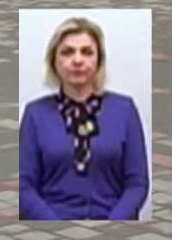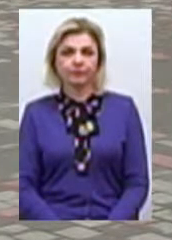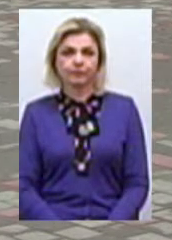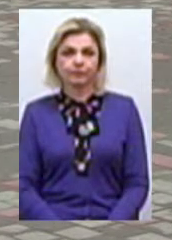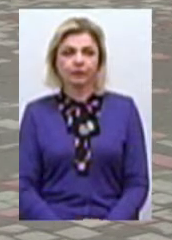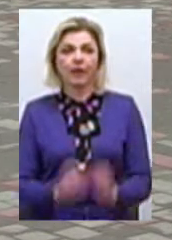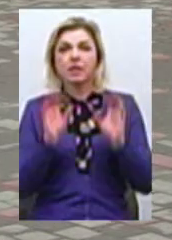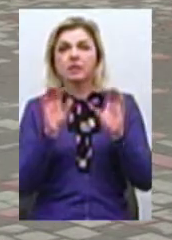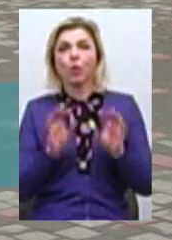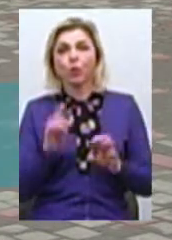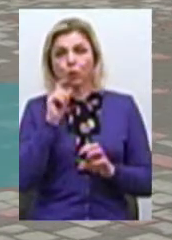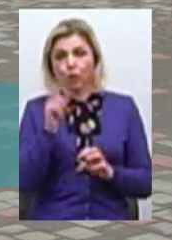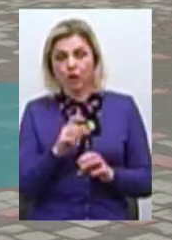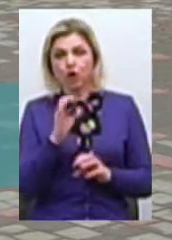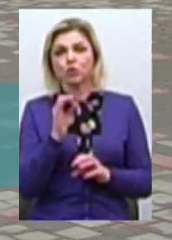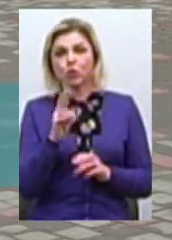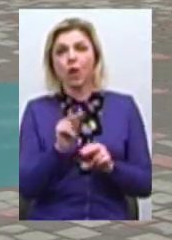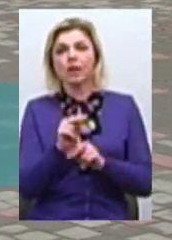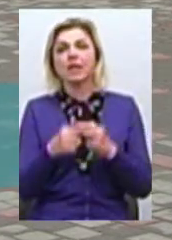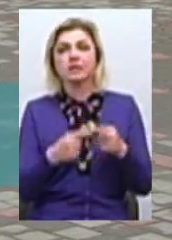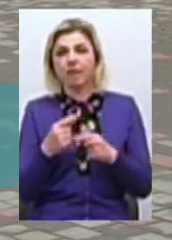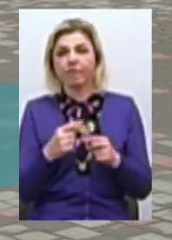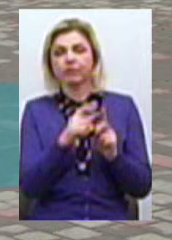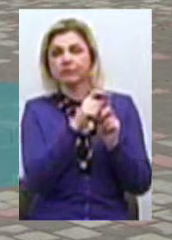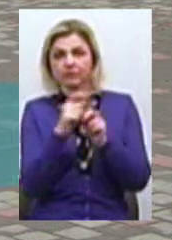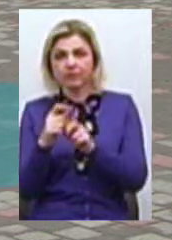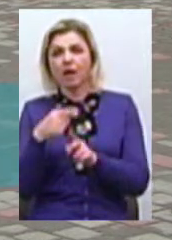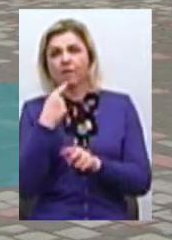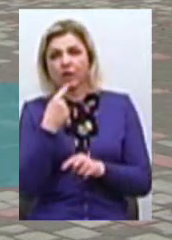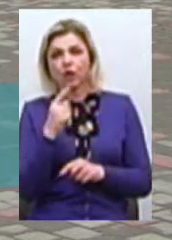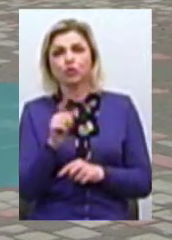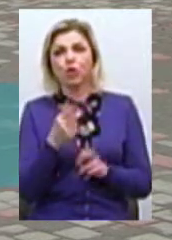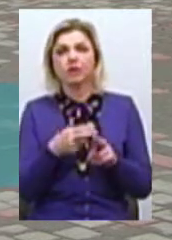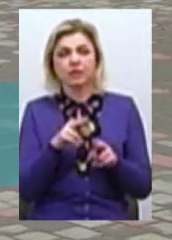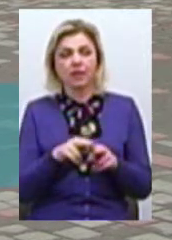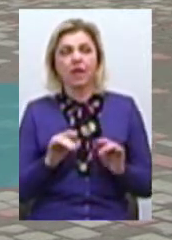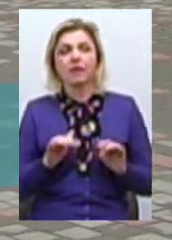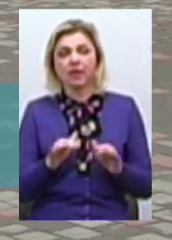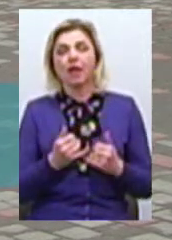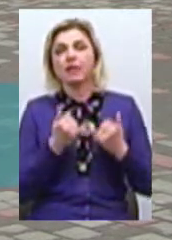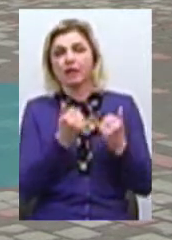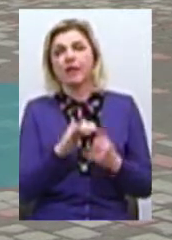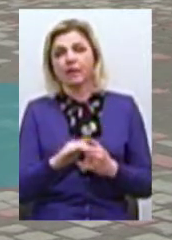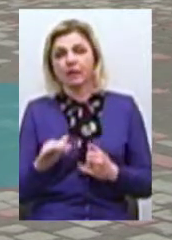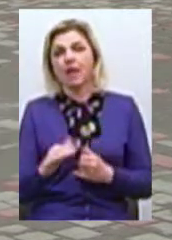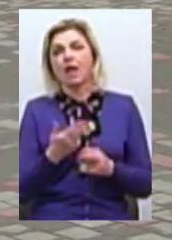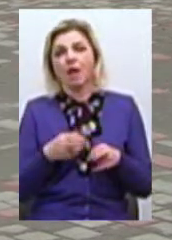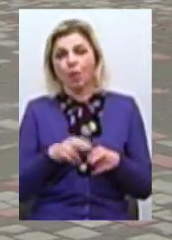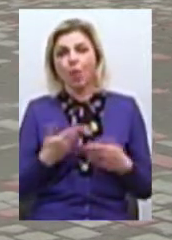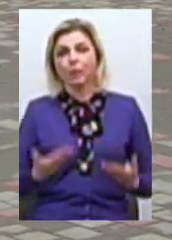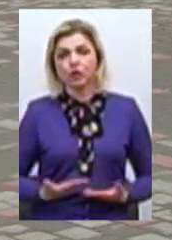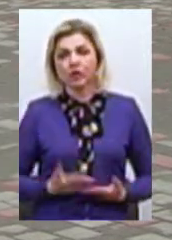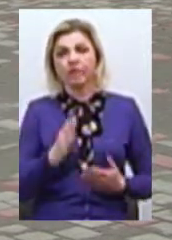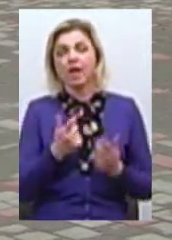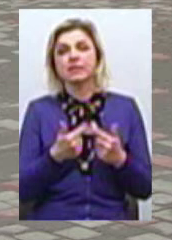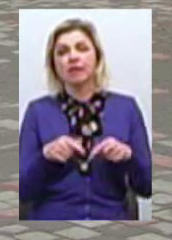У законі України термін «наставництво» трактується так. Добровільна безоплатна діяльність наставника з надання дитині, яка проживає у закладі для дітей-сиріт, і